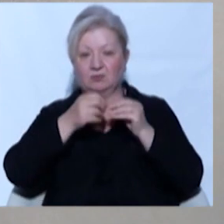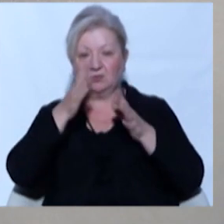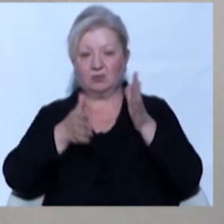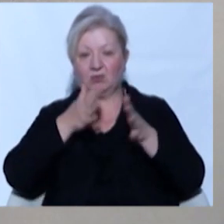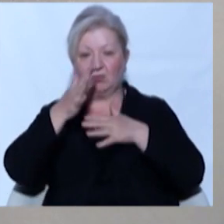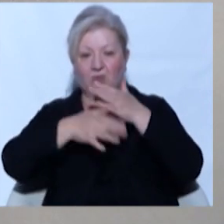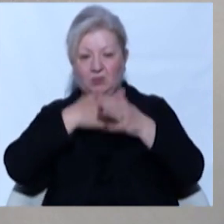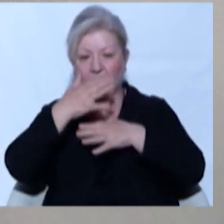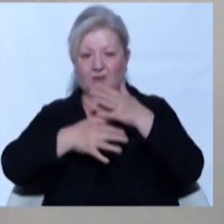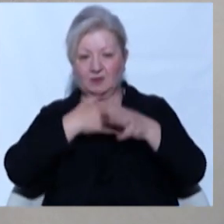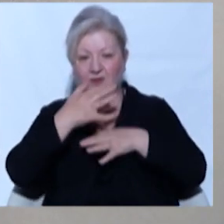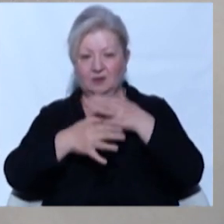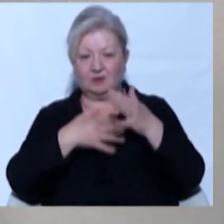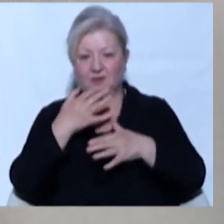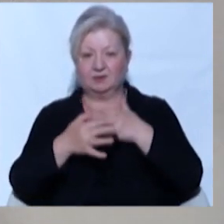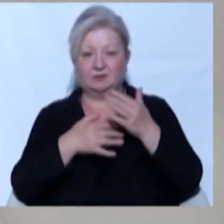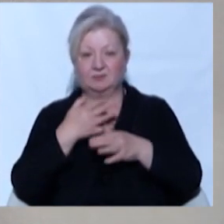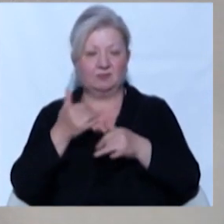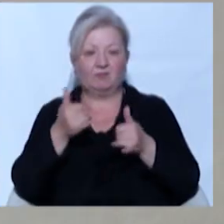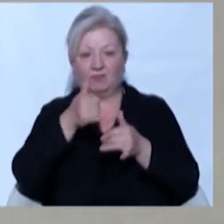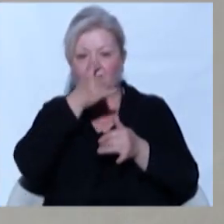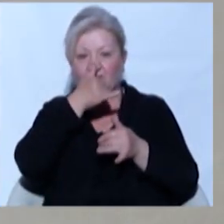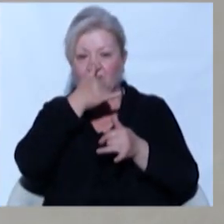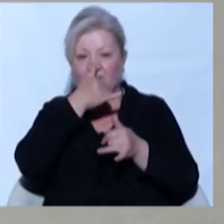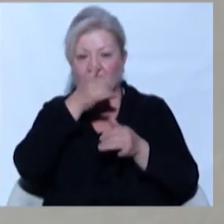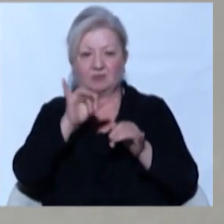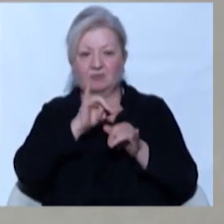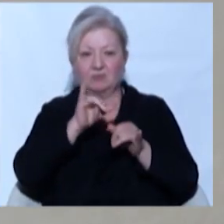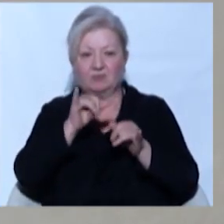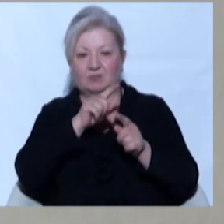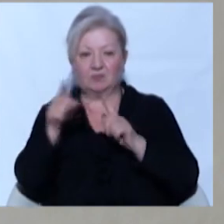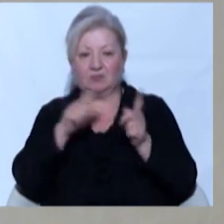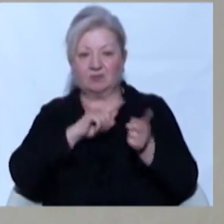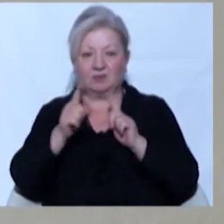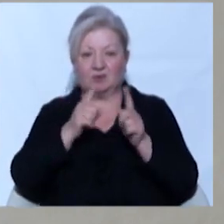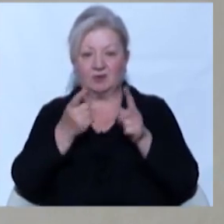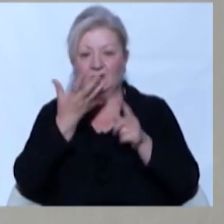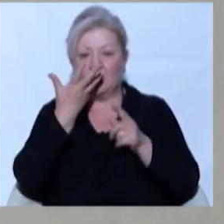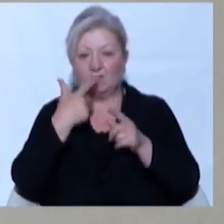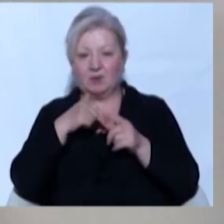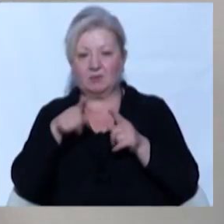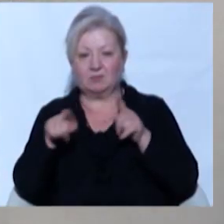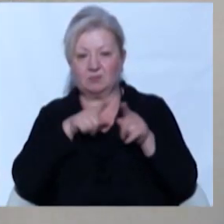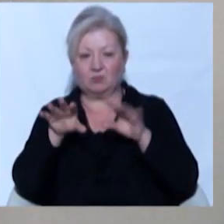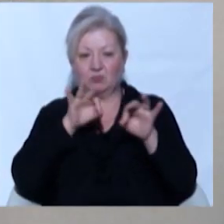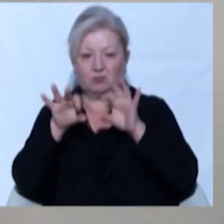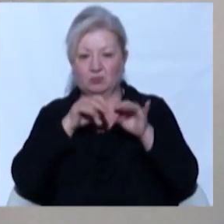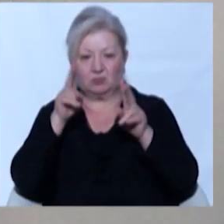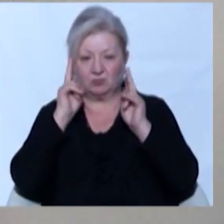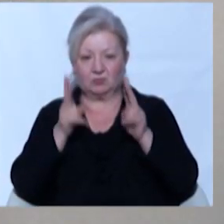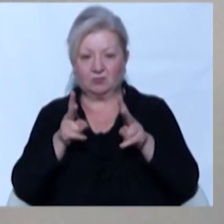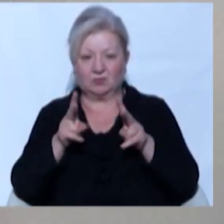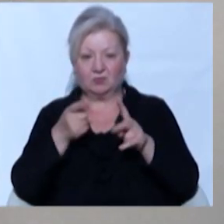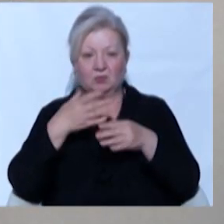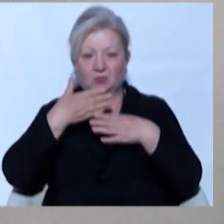ქაოსი შეიქმნა. რობოტს დაემართა ბნედა. ის ვეღარ არჩევს უკვე ერთმანეთისაგან ფერებს, იმიტომ